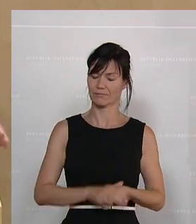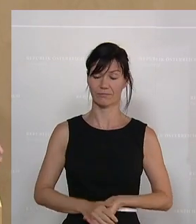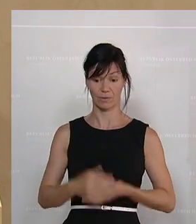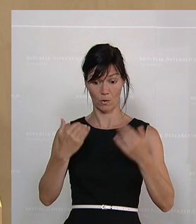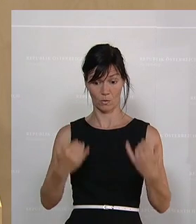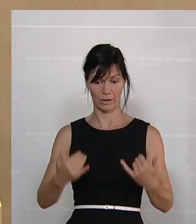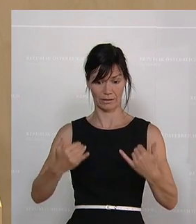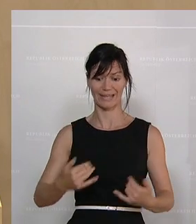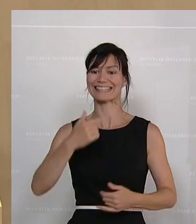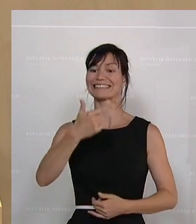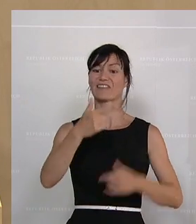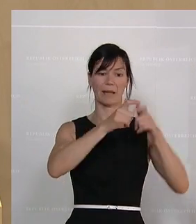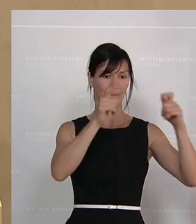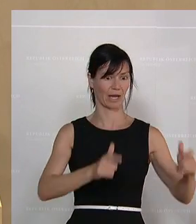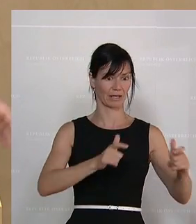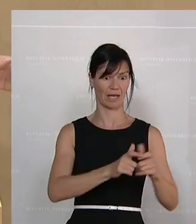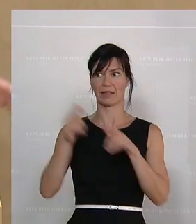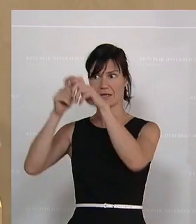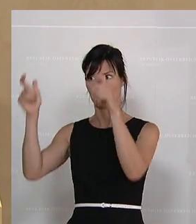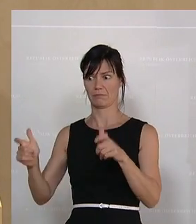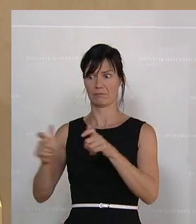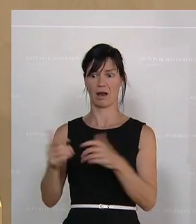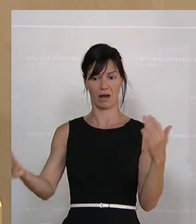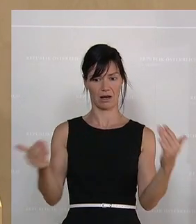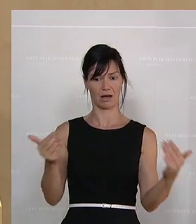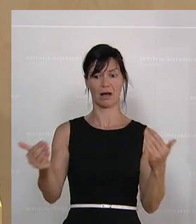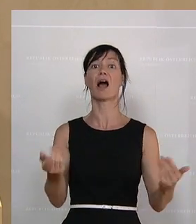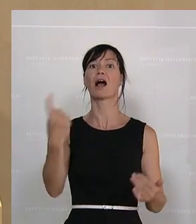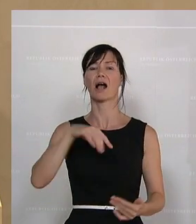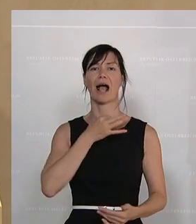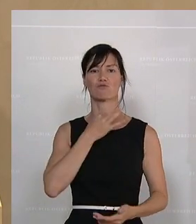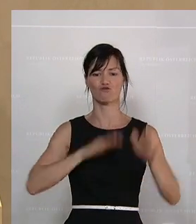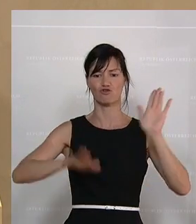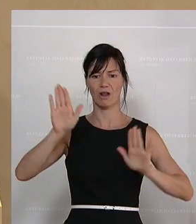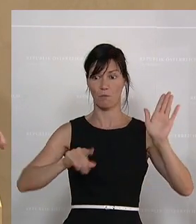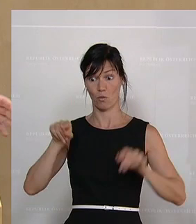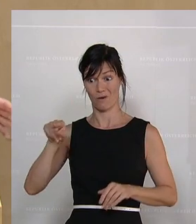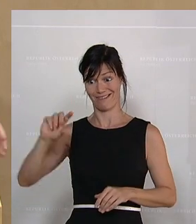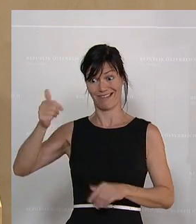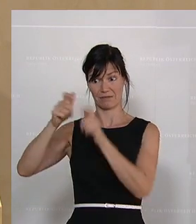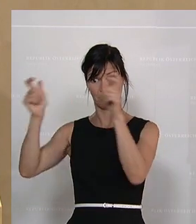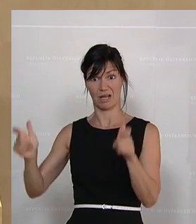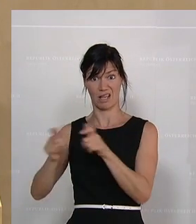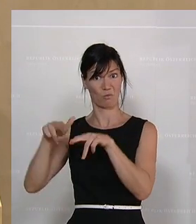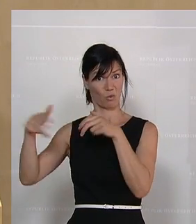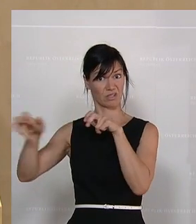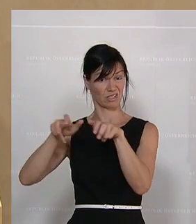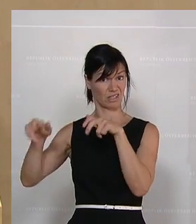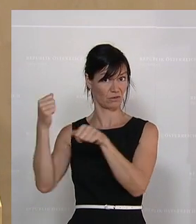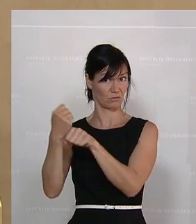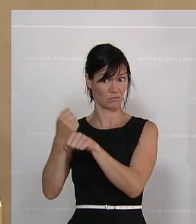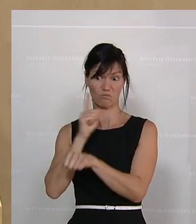pakete in diesem wohnhaus zur abstimmung vor das erste paket der bundesregierung eines das aus einmalzahlungen besteht